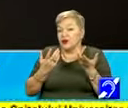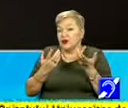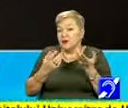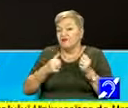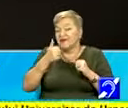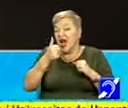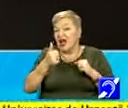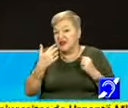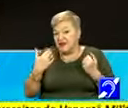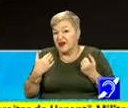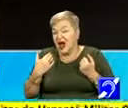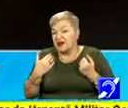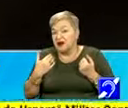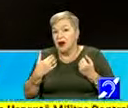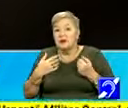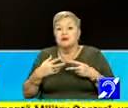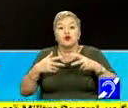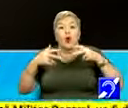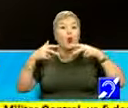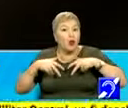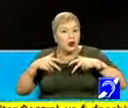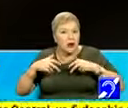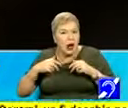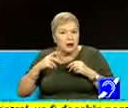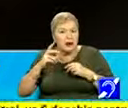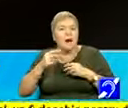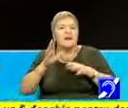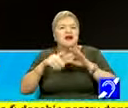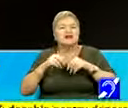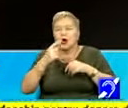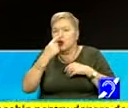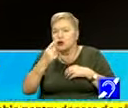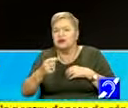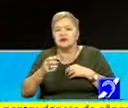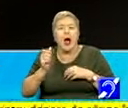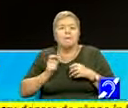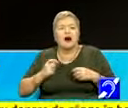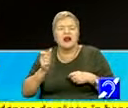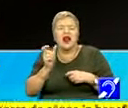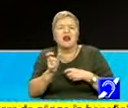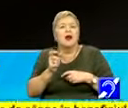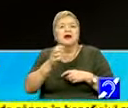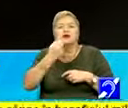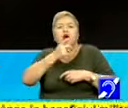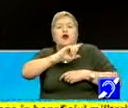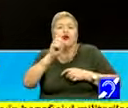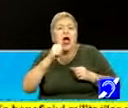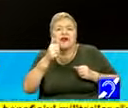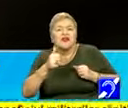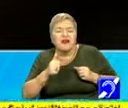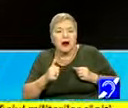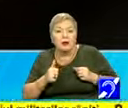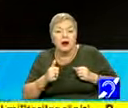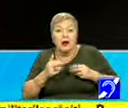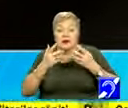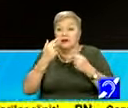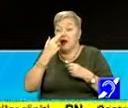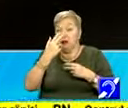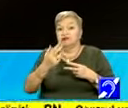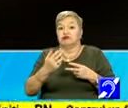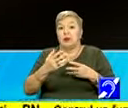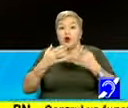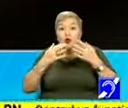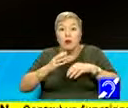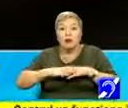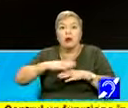este dezmințită de către partea rusă, de Ministerul Rus al Apărării, dar este o cifră, trebuie să recunoașteți,